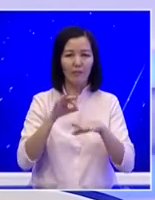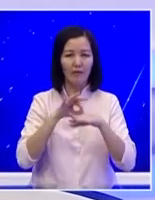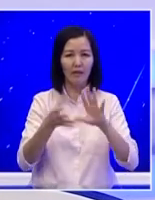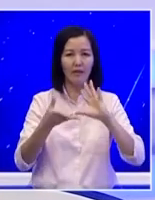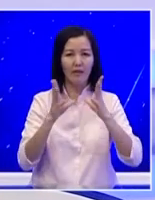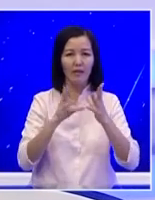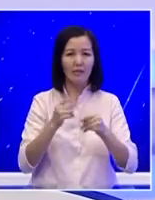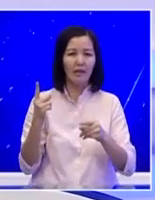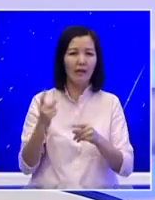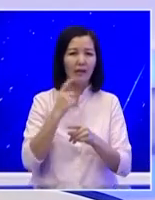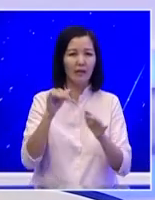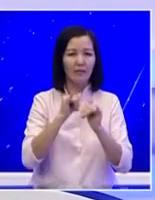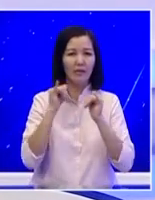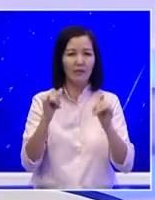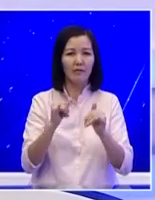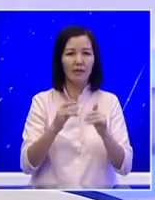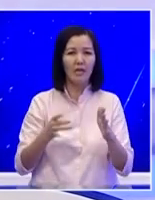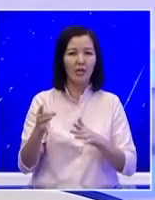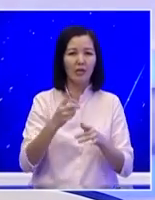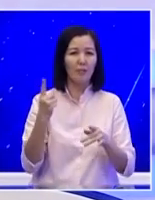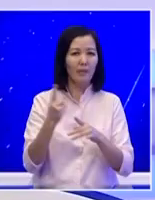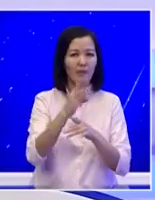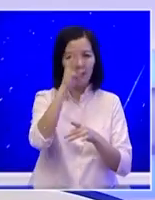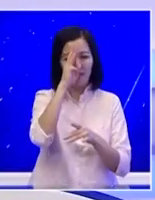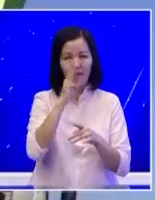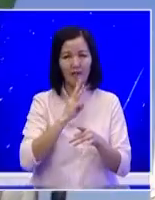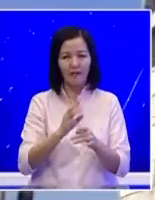итоги социально-экономического развития региона за первый квартал.